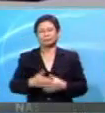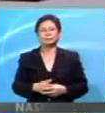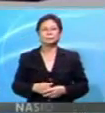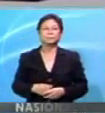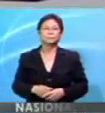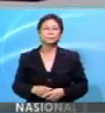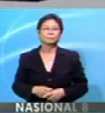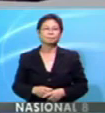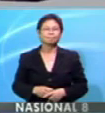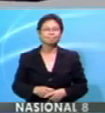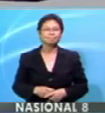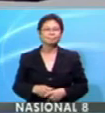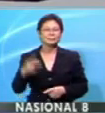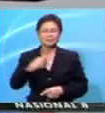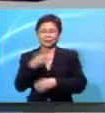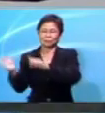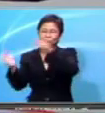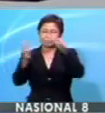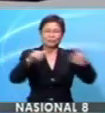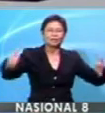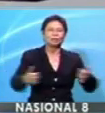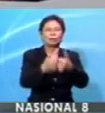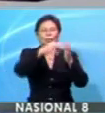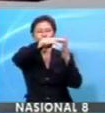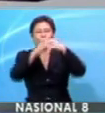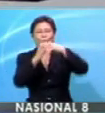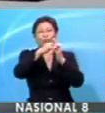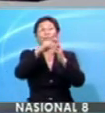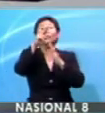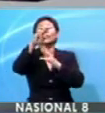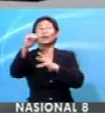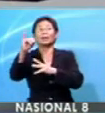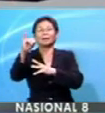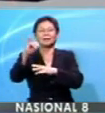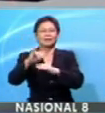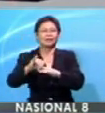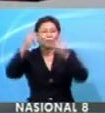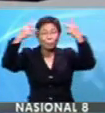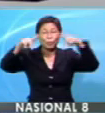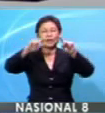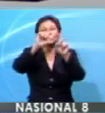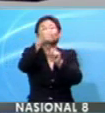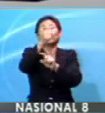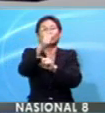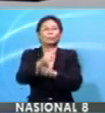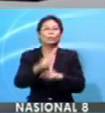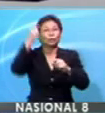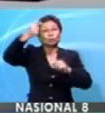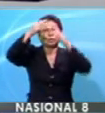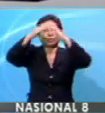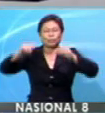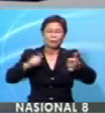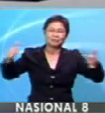cc baik kita beralih ke kejohanan rugby Victoria institution Vi Premier 10 111 tuan rumah